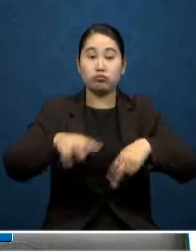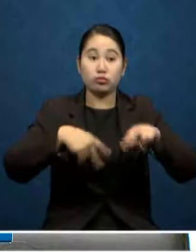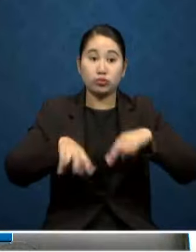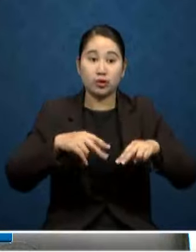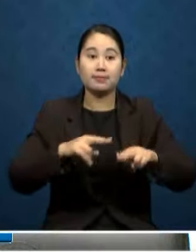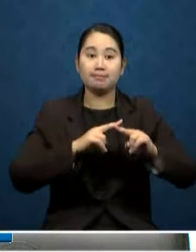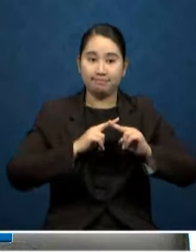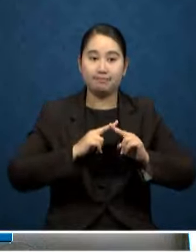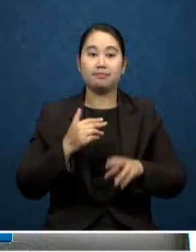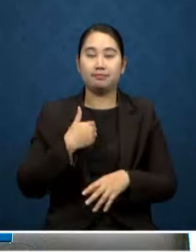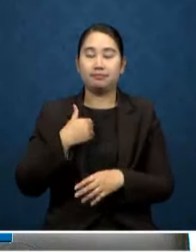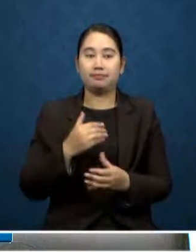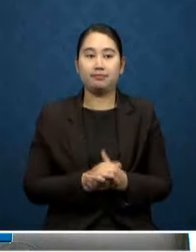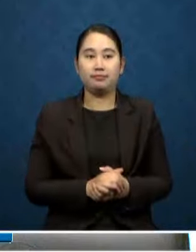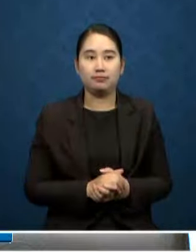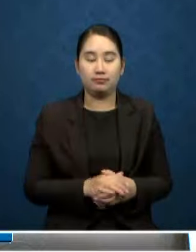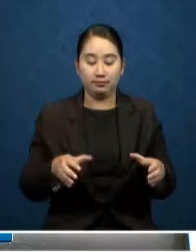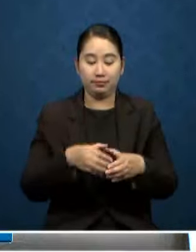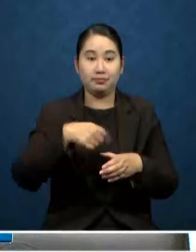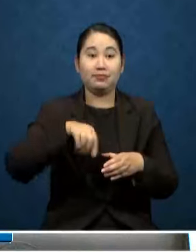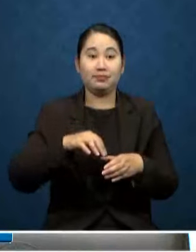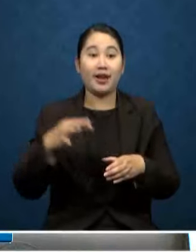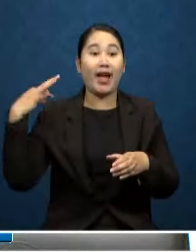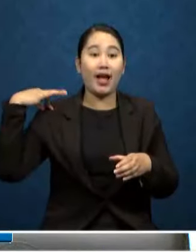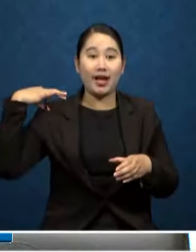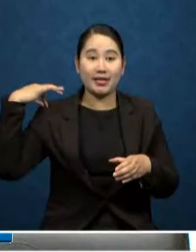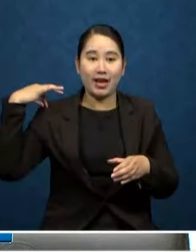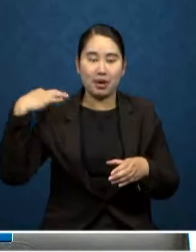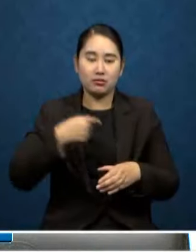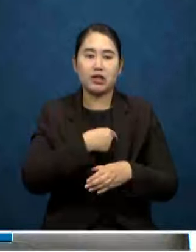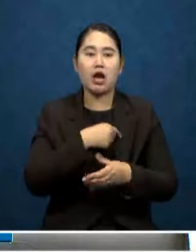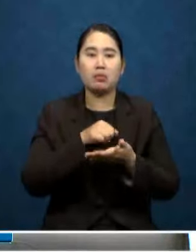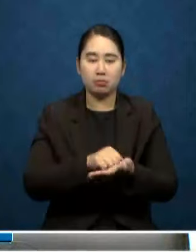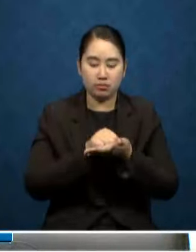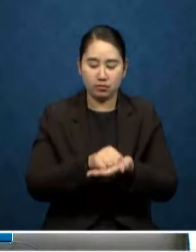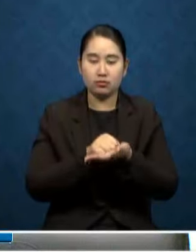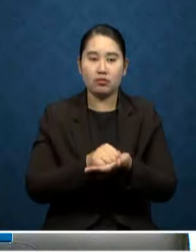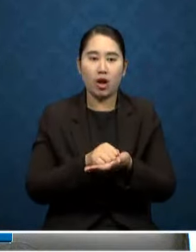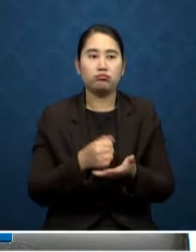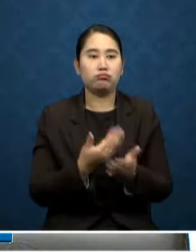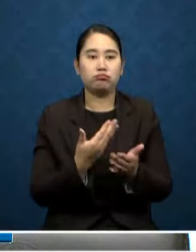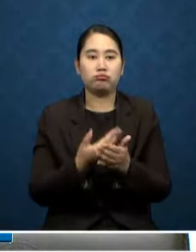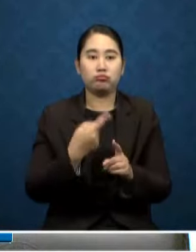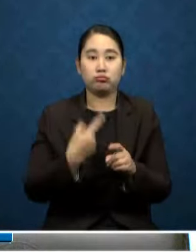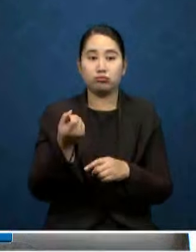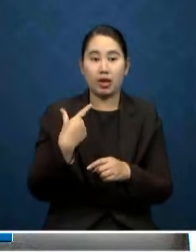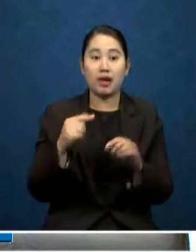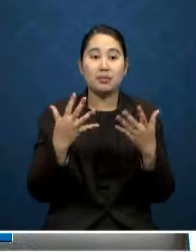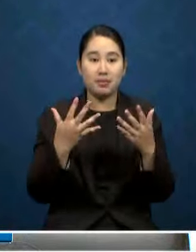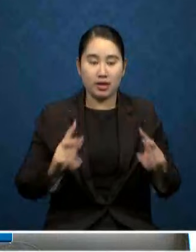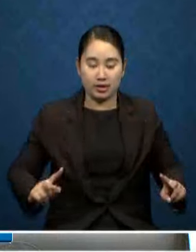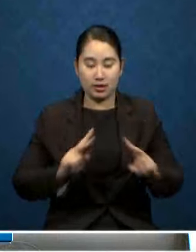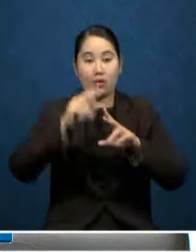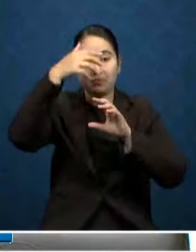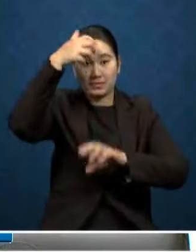ที่ดูแลกันเองนั้นเนี่ยนะครับเป็นชุดอาสาสมัครเป็นจิตอาสาซึ่งทางราชการแต่งตั้งก็หมายถึงกระทรวงมหาดไท